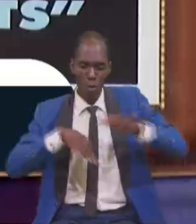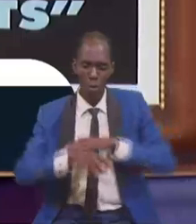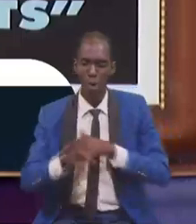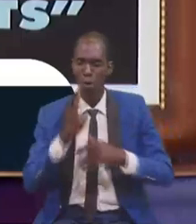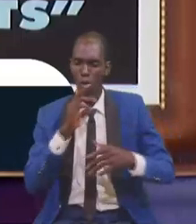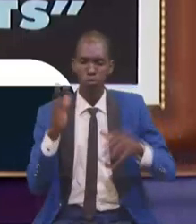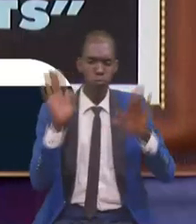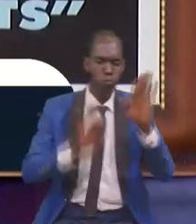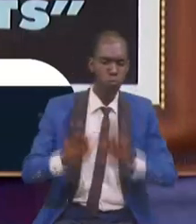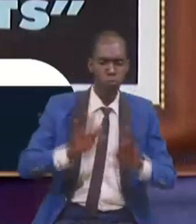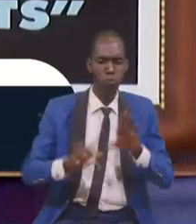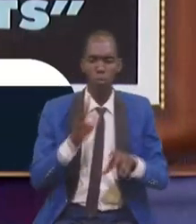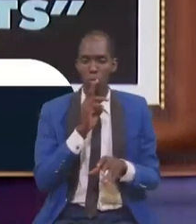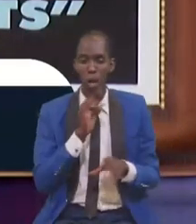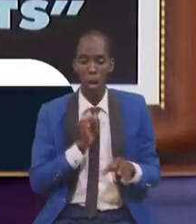que